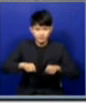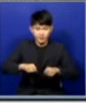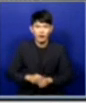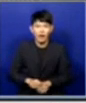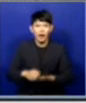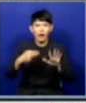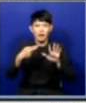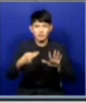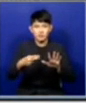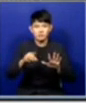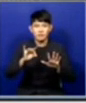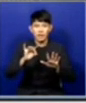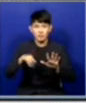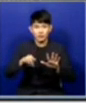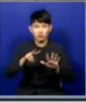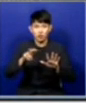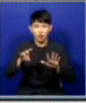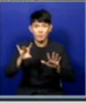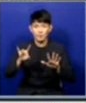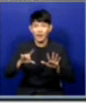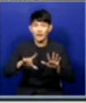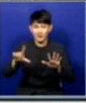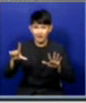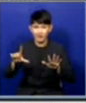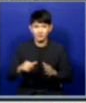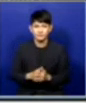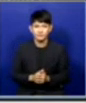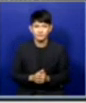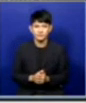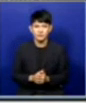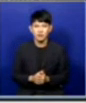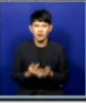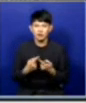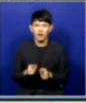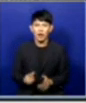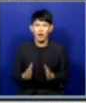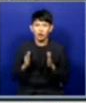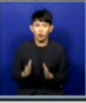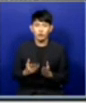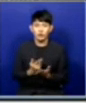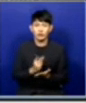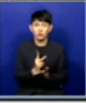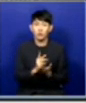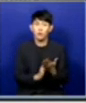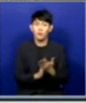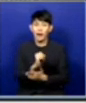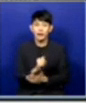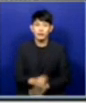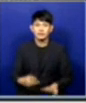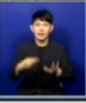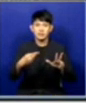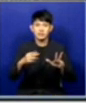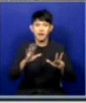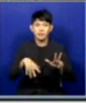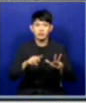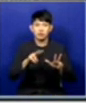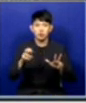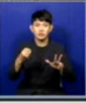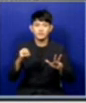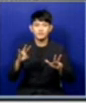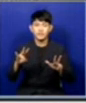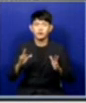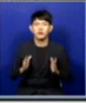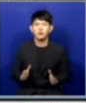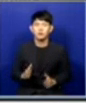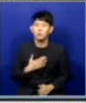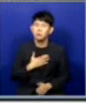58,208 ล้านบาทจำนวนผู้ได้รับอนุมัติแค่ 35,217 รายสงสาร